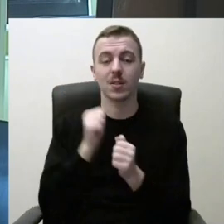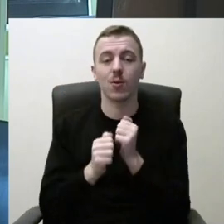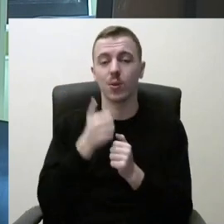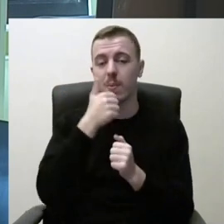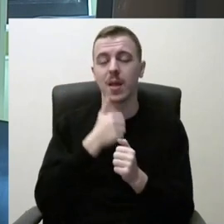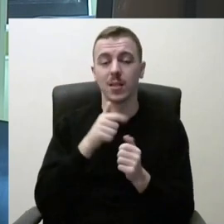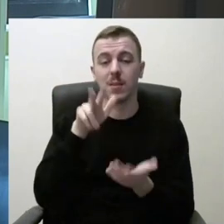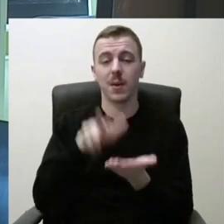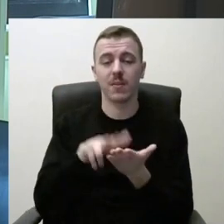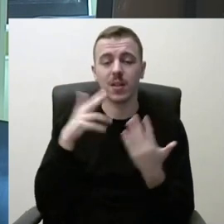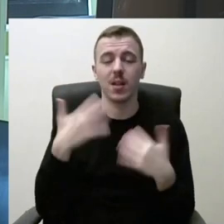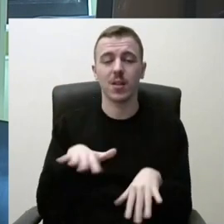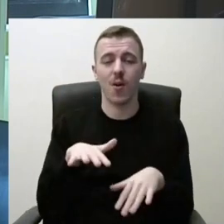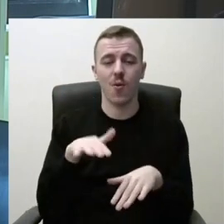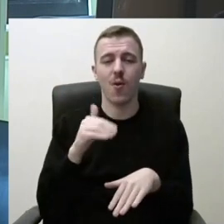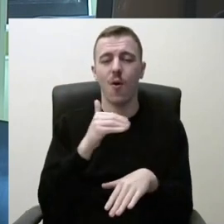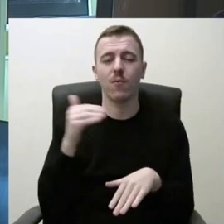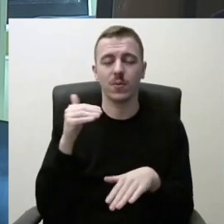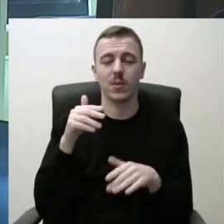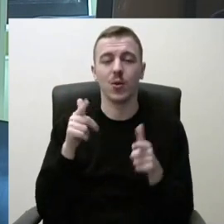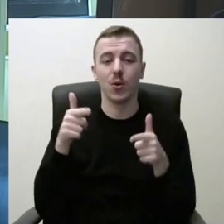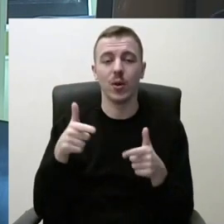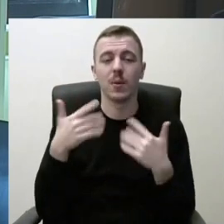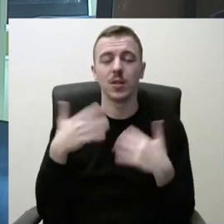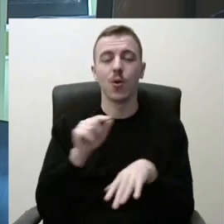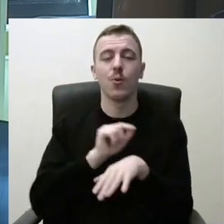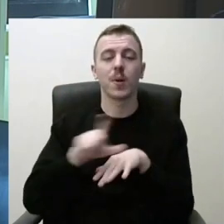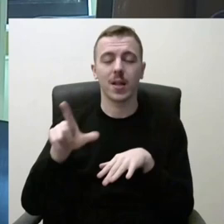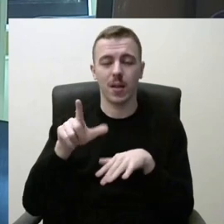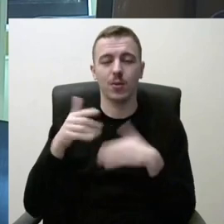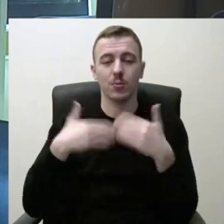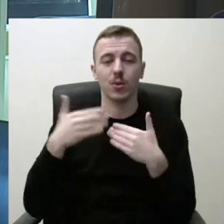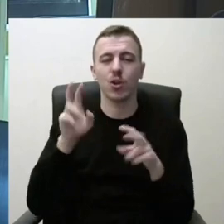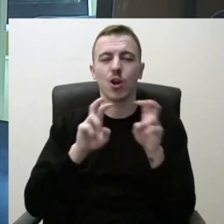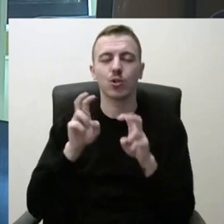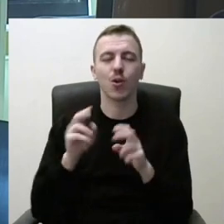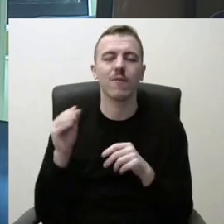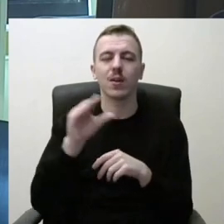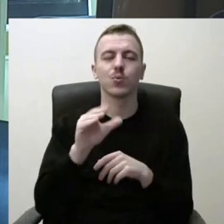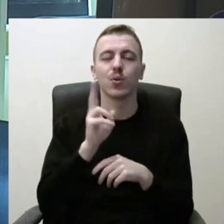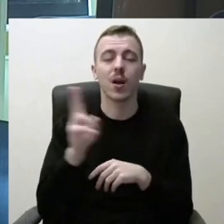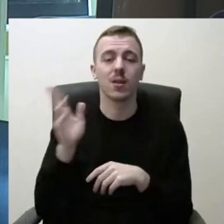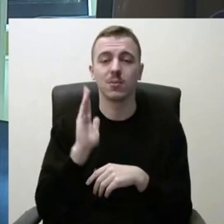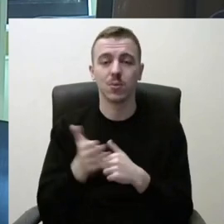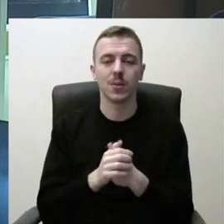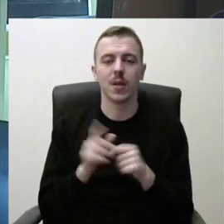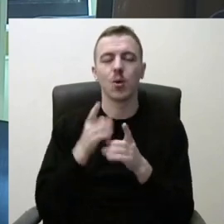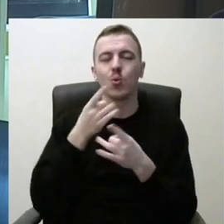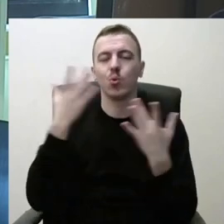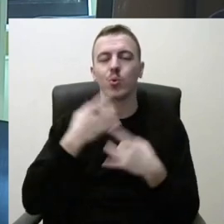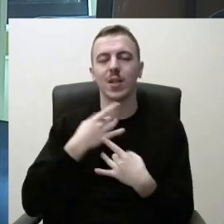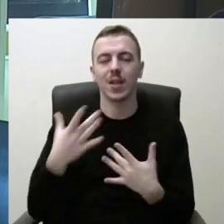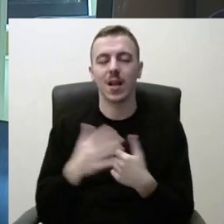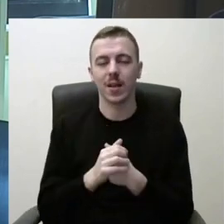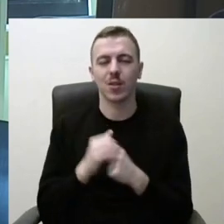jo jau formalus įkūrimas ir pradėtos procedūros ieškant investuotojų, kultūrinių renginių ir